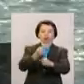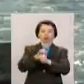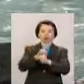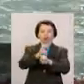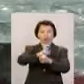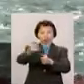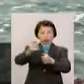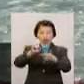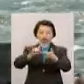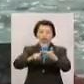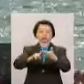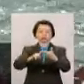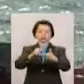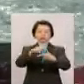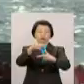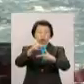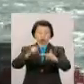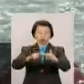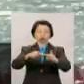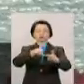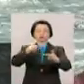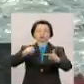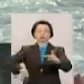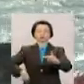sementara pingat perak milik China.